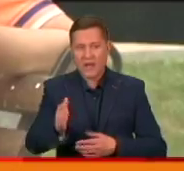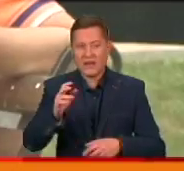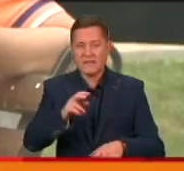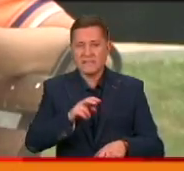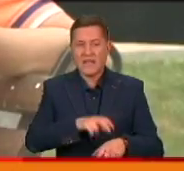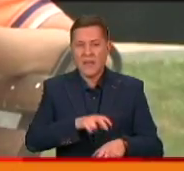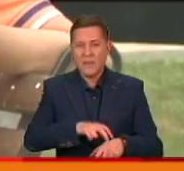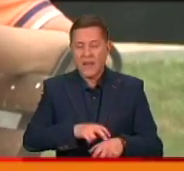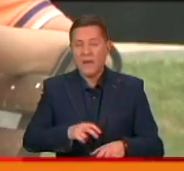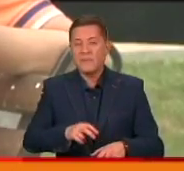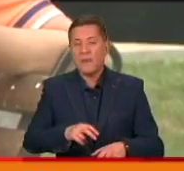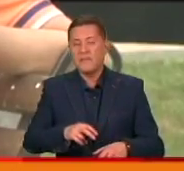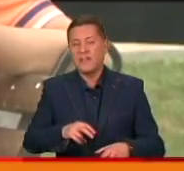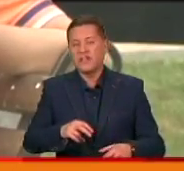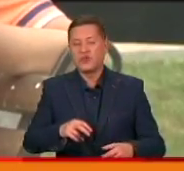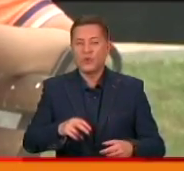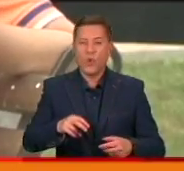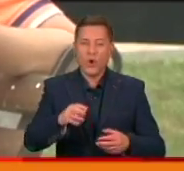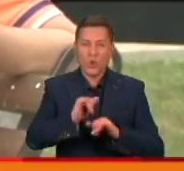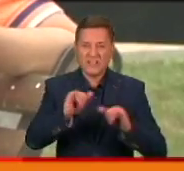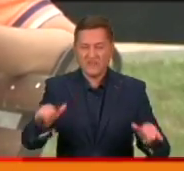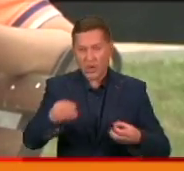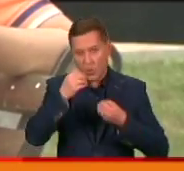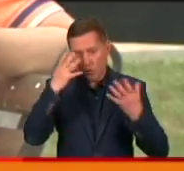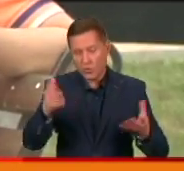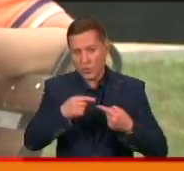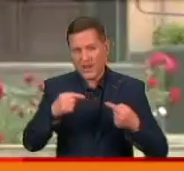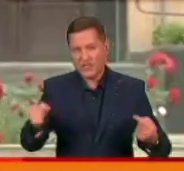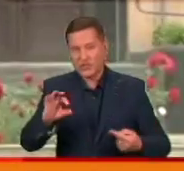розвиток культури, на розвиток інших соціальних